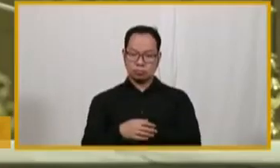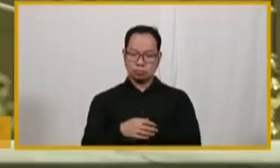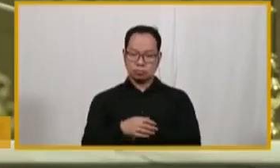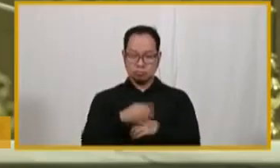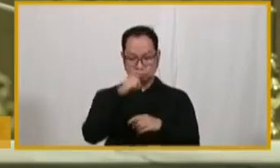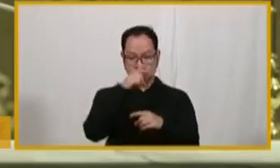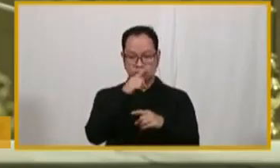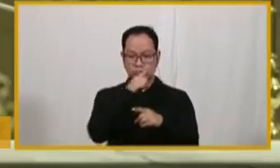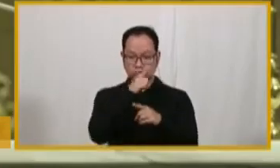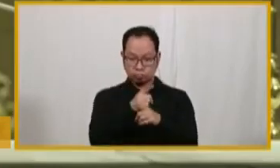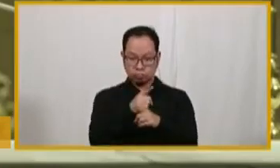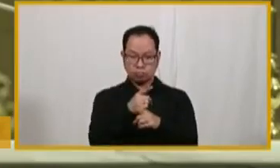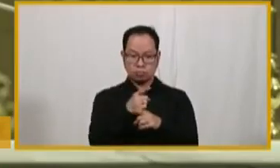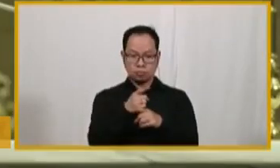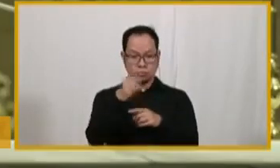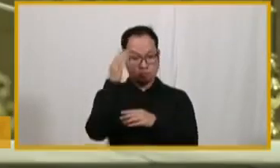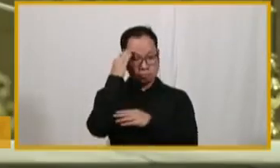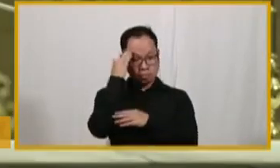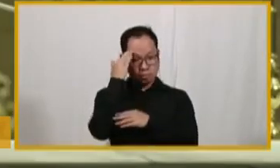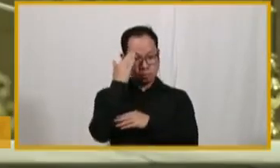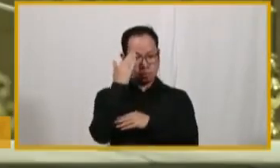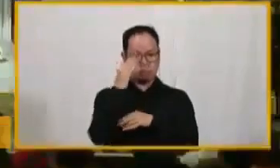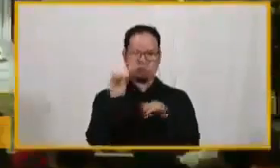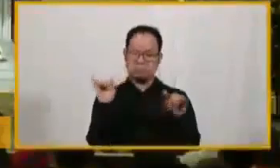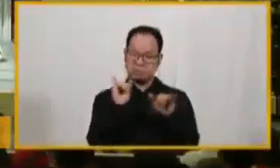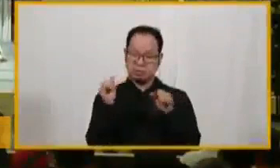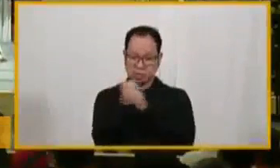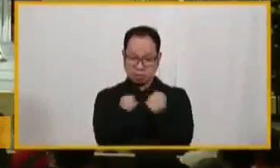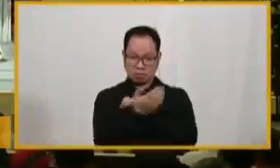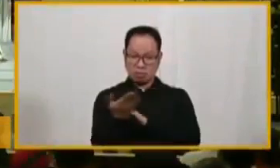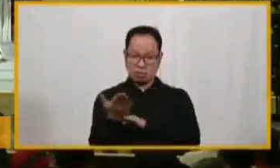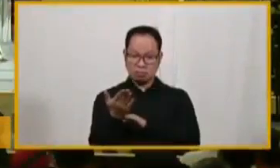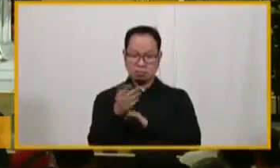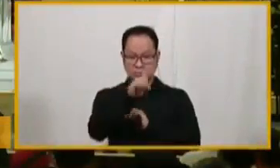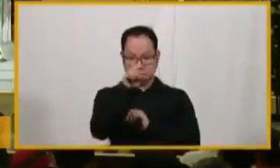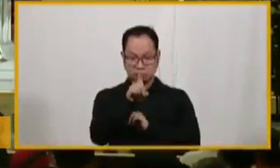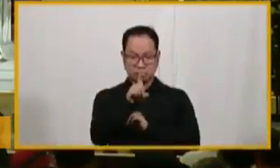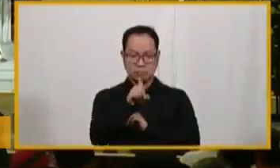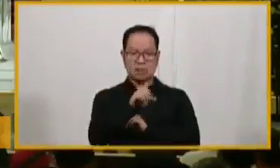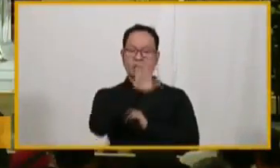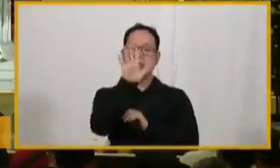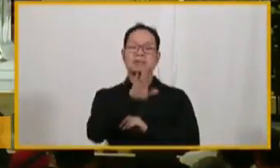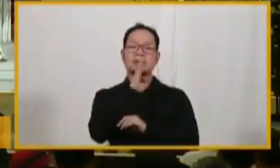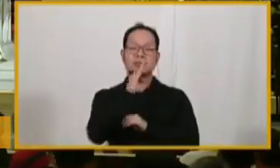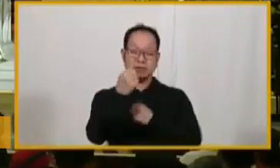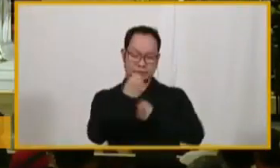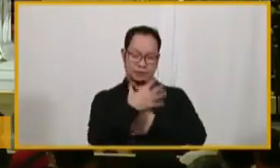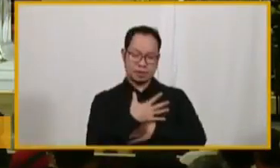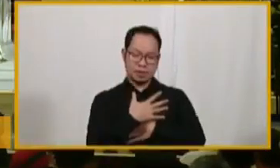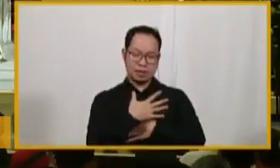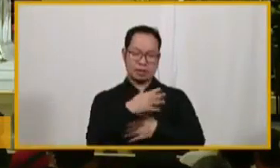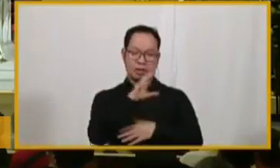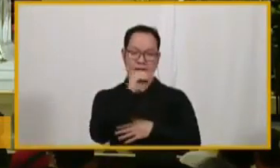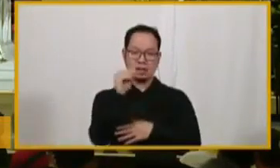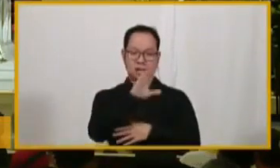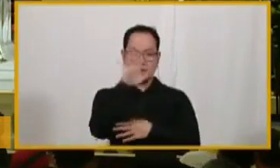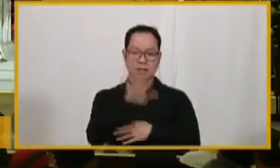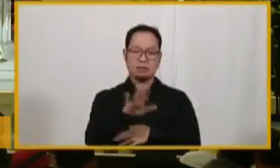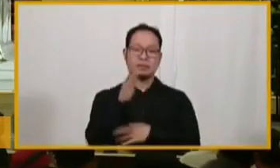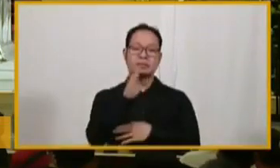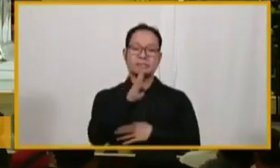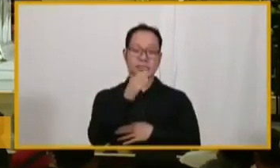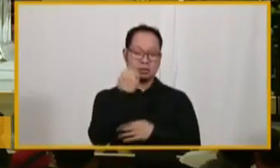know that you love them? Huwag tayong matakot at huwag nating